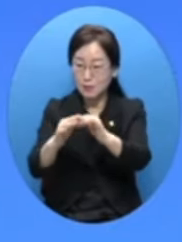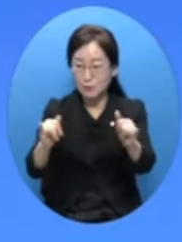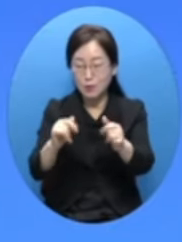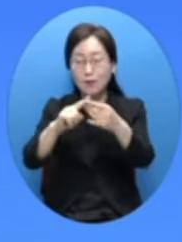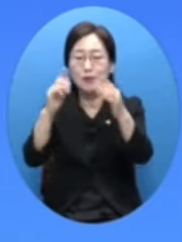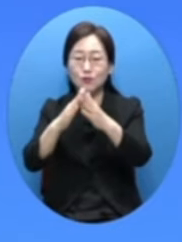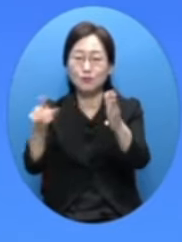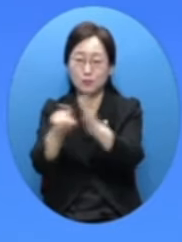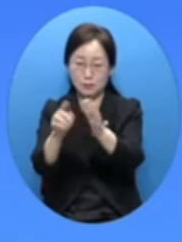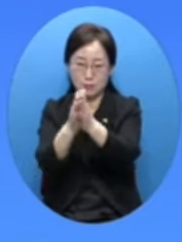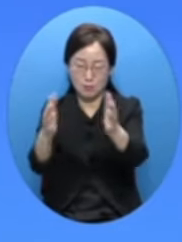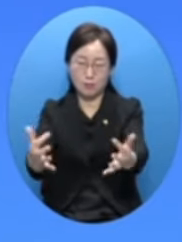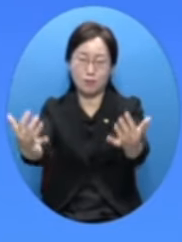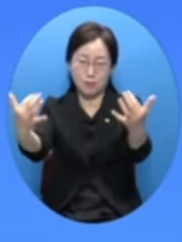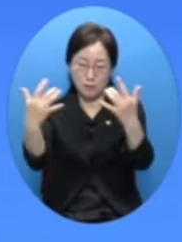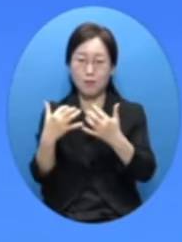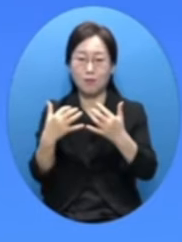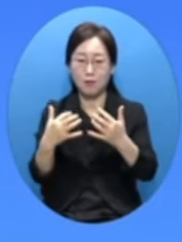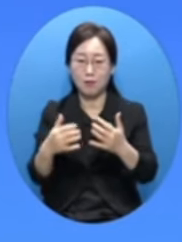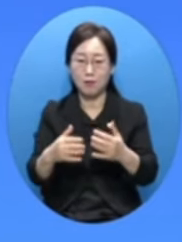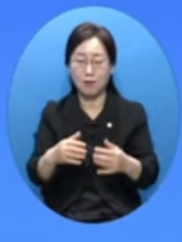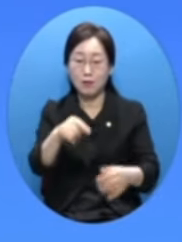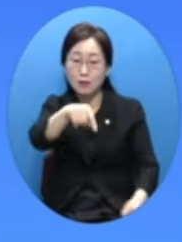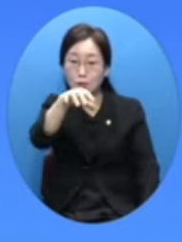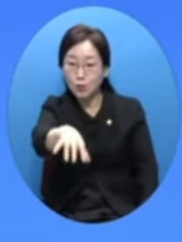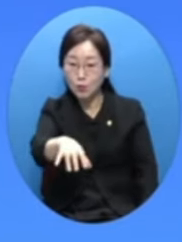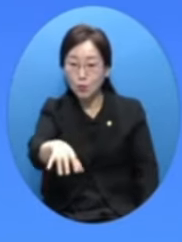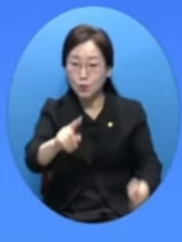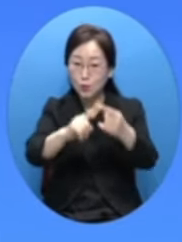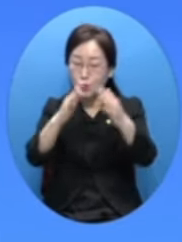몰려왔습니다. 안디옥 교회에 대한 부흥의 소식을 듣고